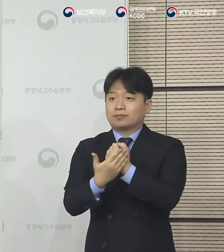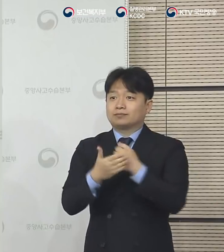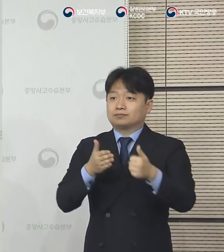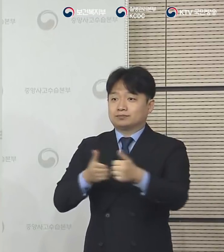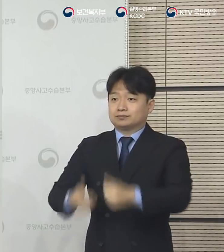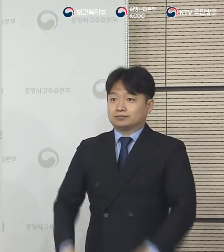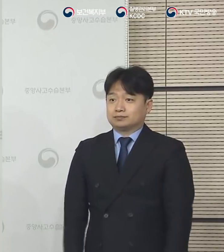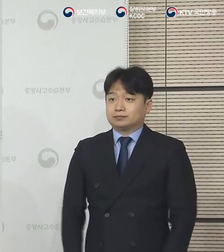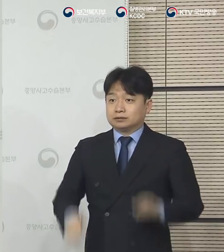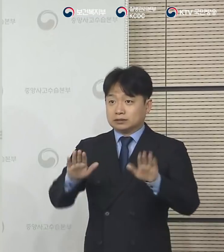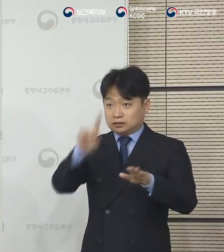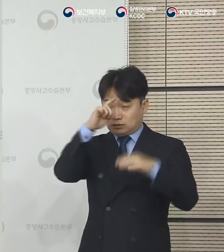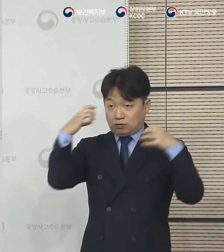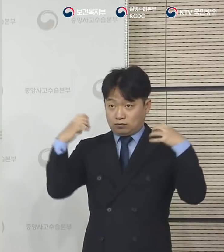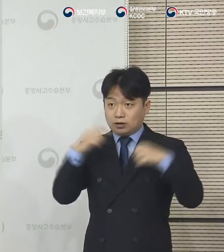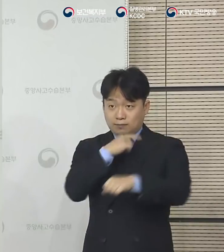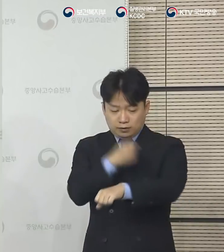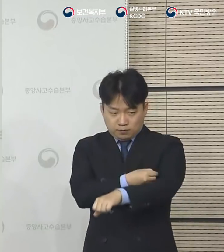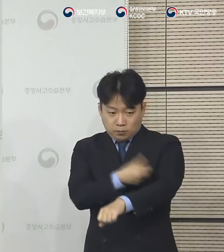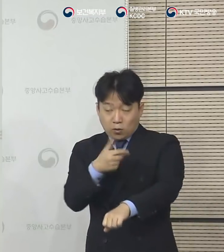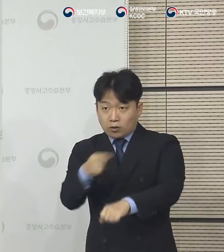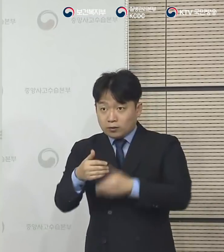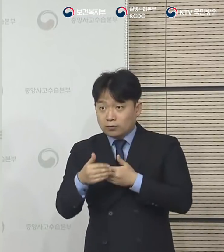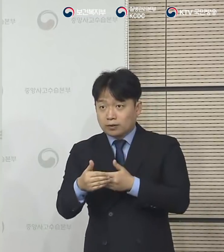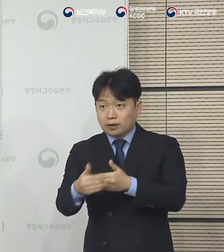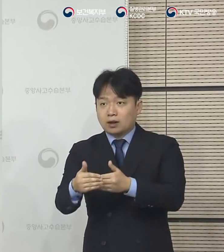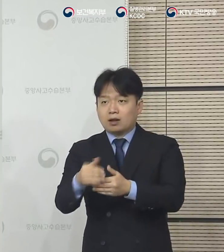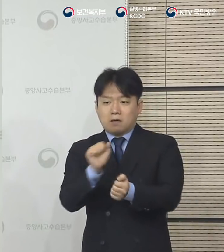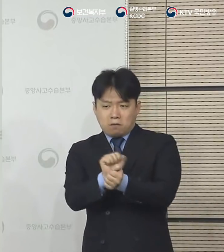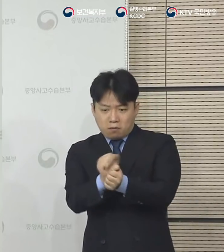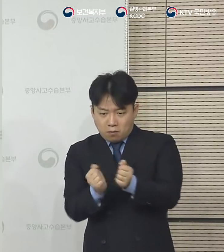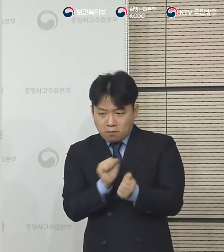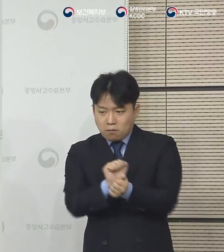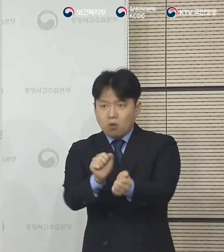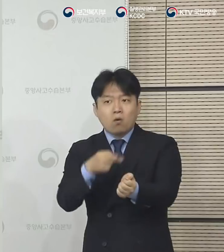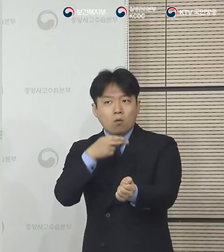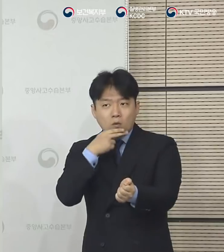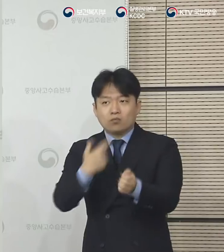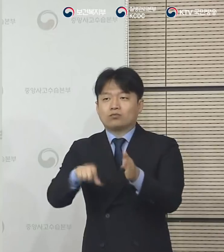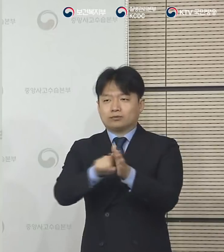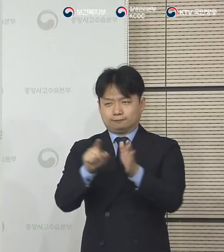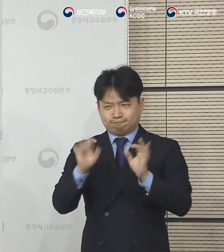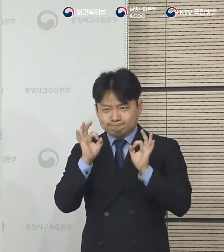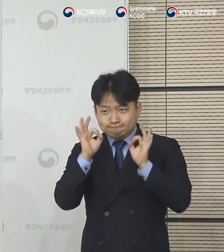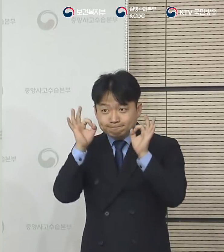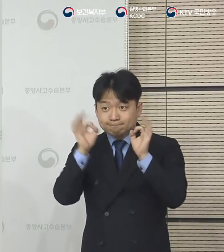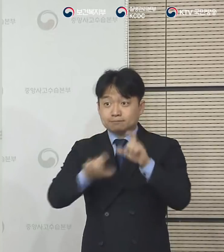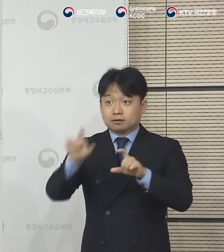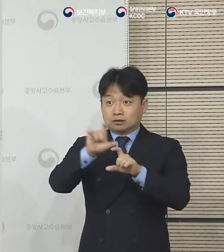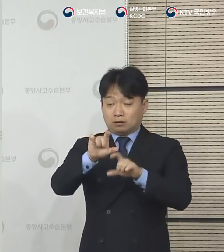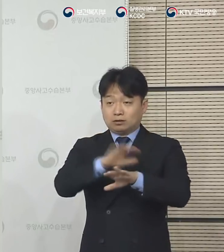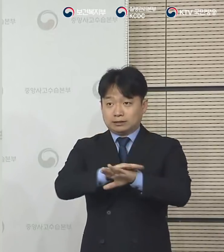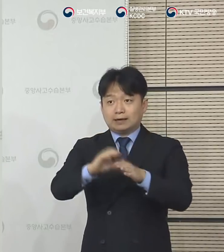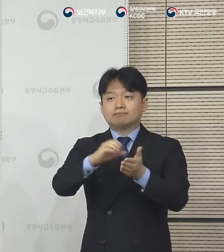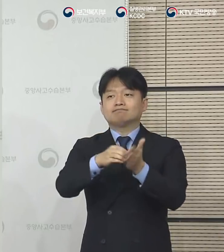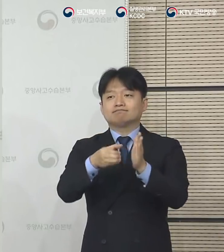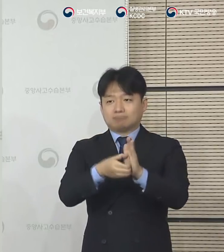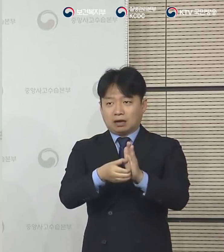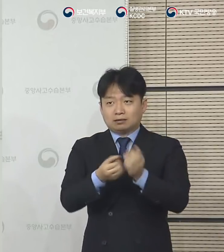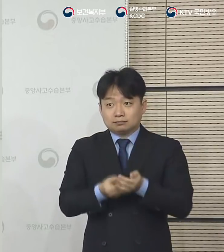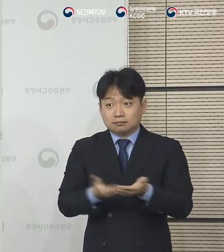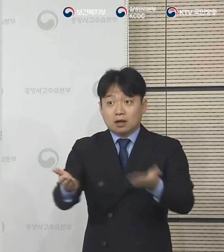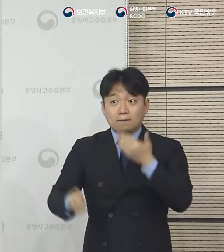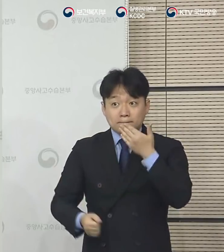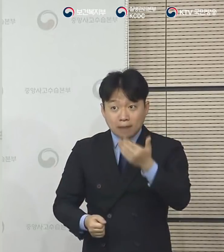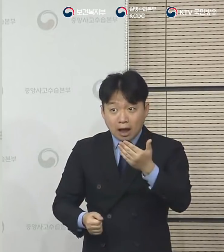감사드리며 정부는 헌혈 과정에서의 방역에 보다 주의를 기울이고 혈액이 좀 더 적정하게 사용될 수